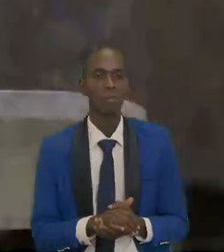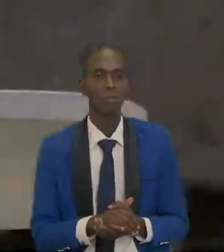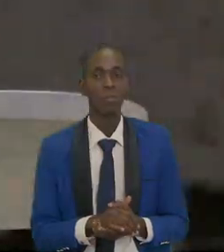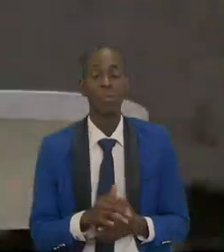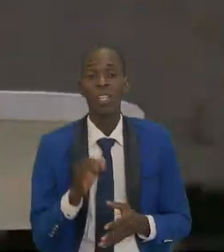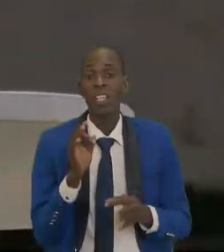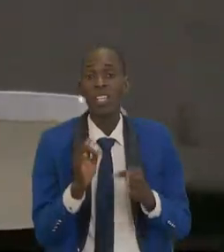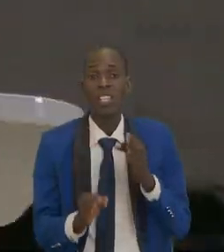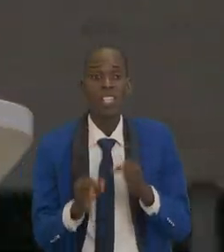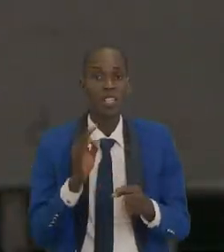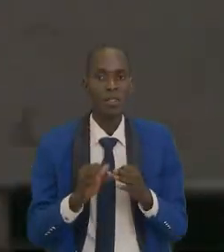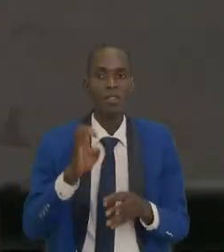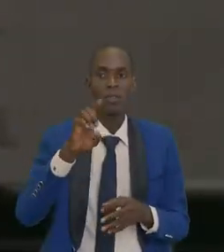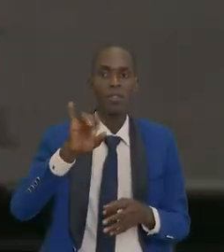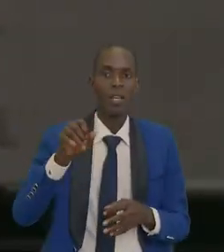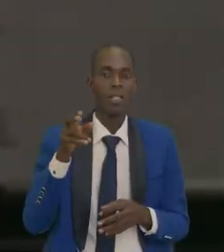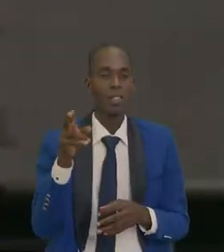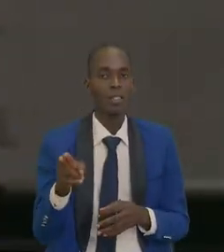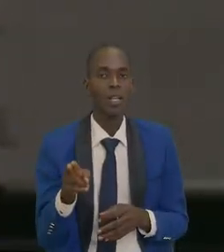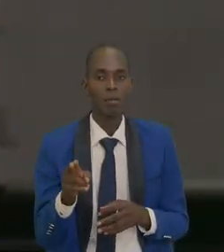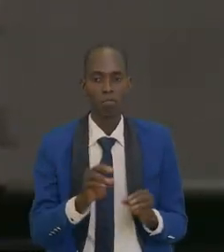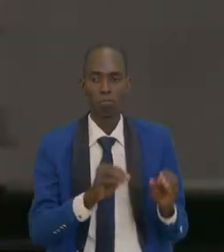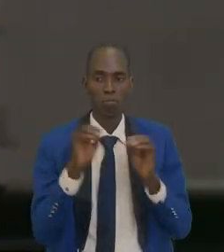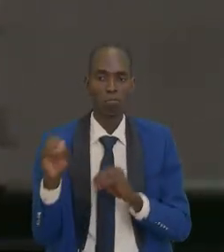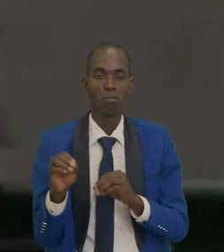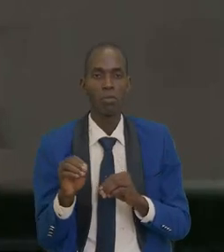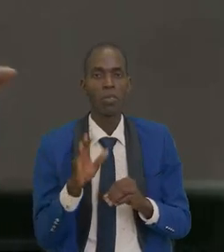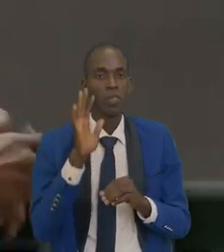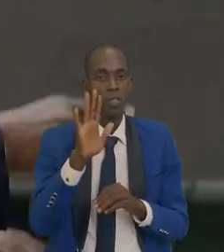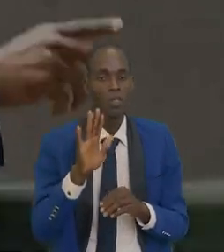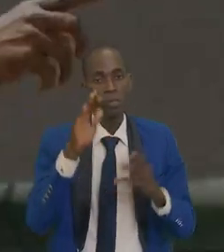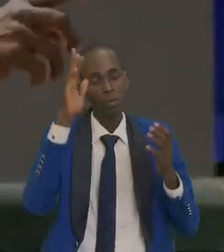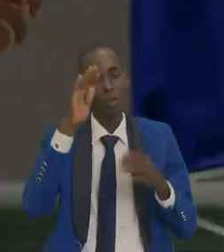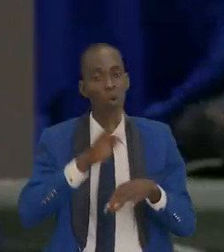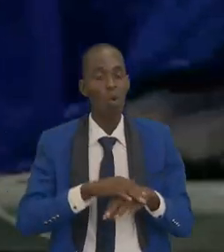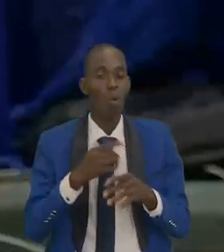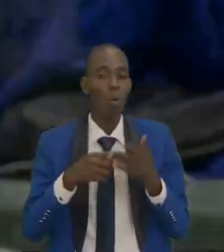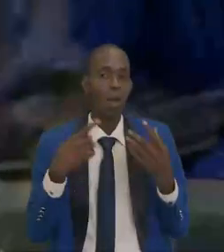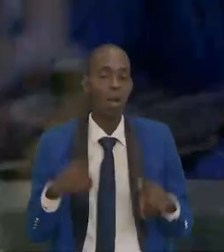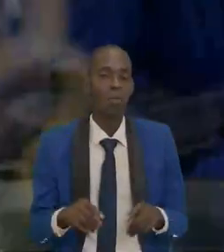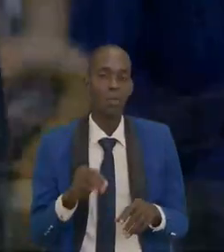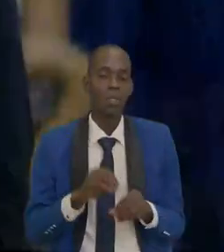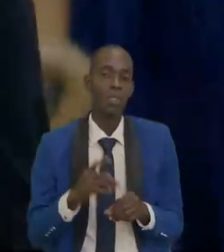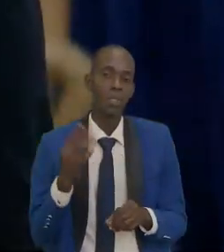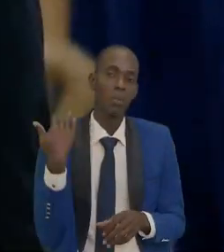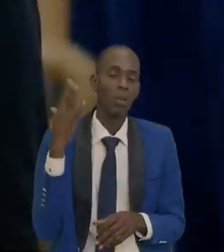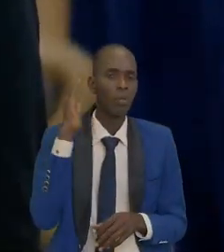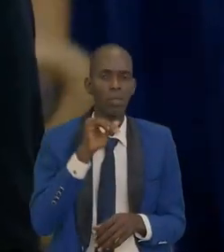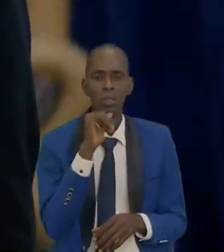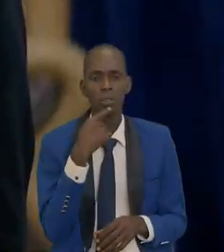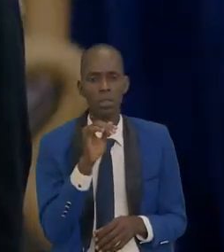Si Élie avait basé ses attentes sur ce qui s'était produit par le passé, il n'allait pas dire à